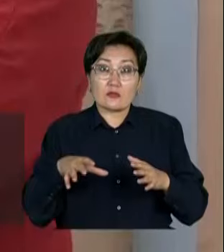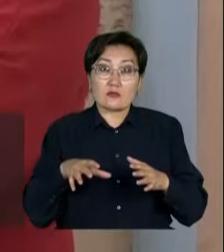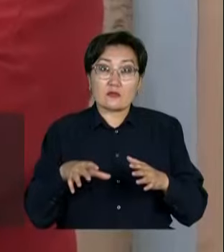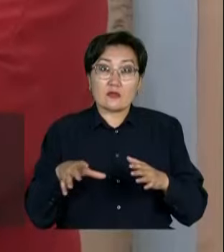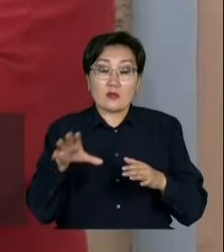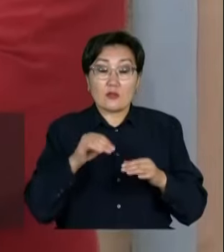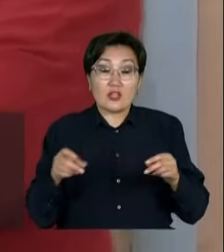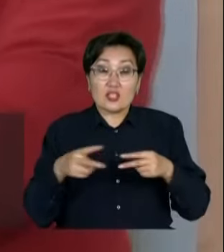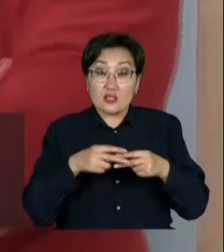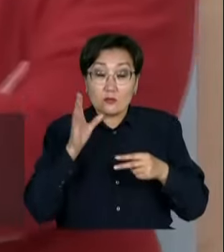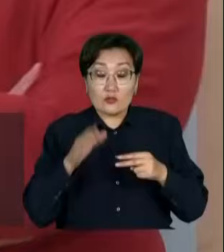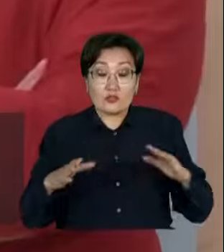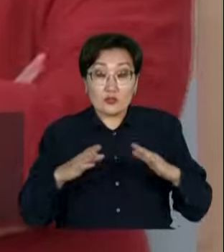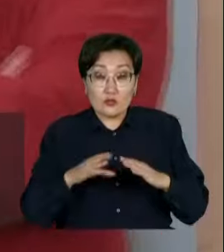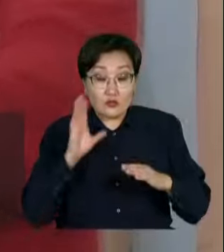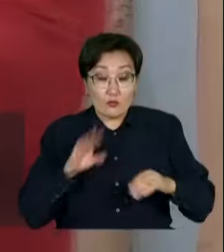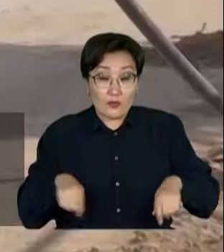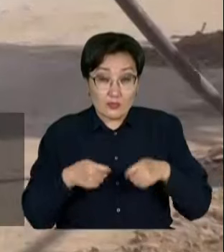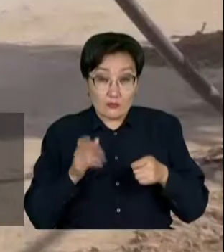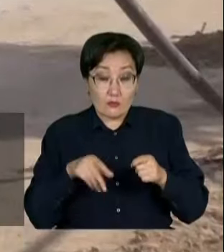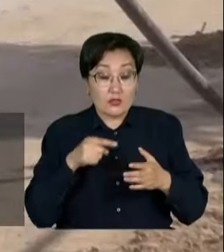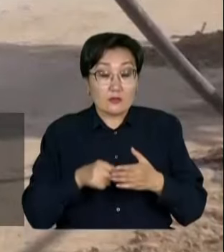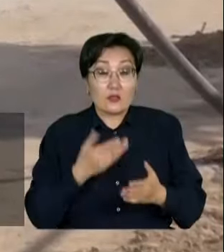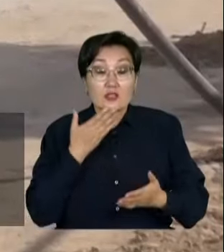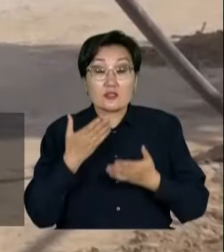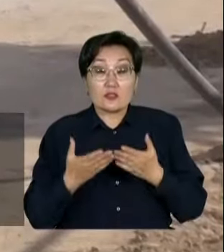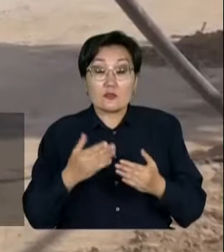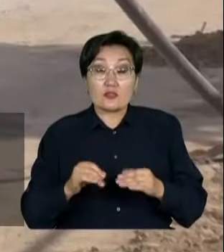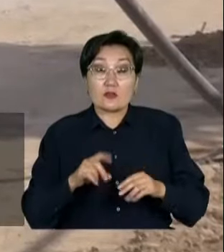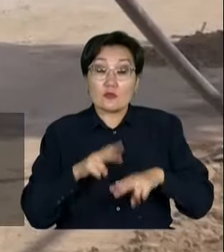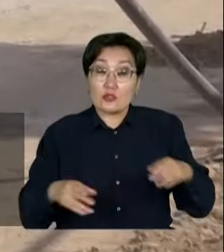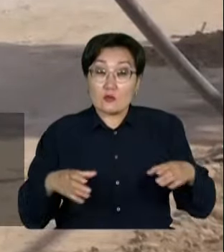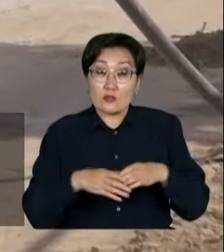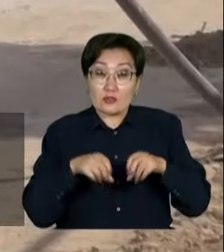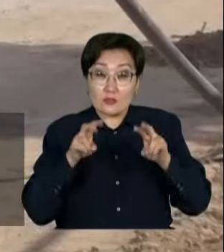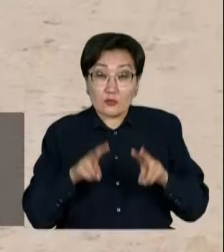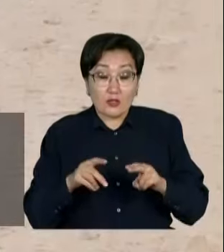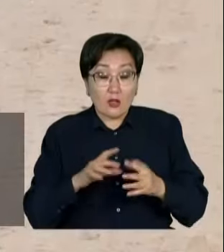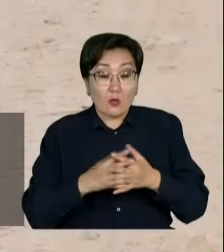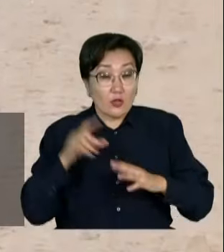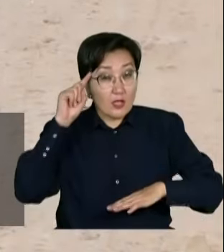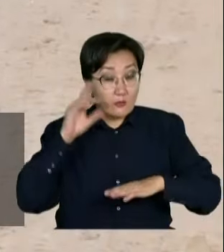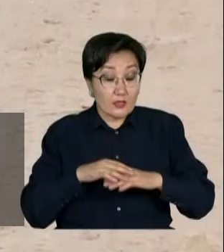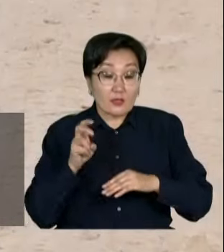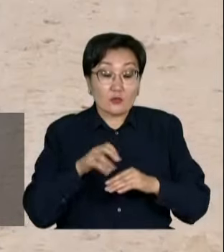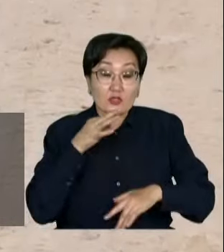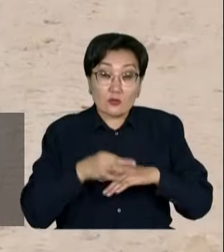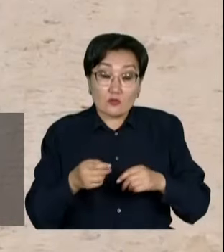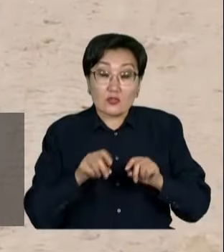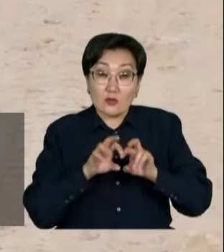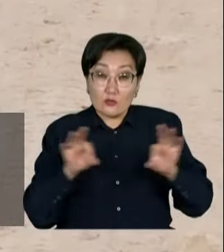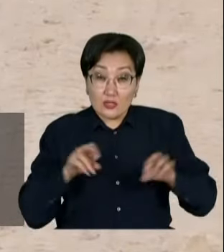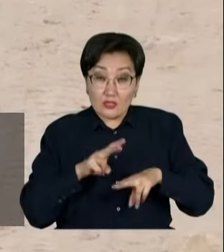барлығы жалған. Сосын мына үйлерге су беріледі барлығы. Мәселе көтерілген аумаққа мердігер мекеме өкілі мен ауыл әкімі де келді. Жауаптылар құбырды